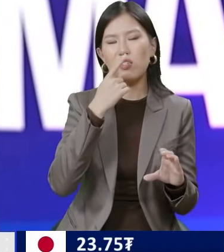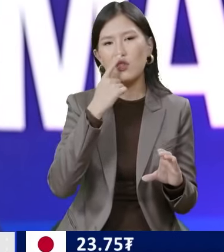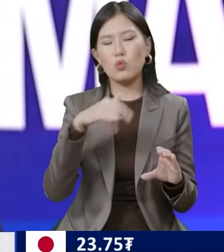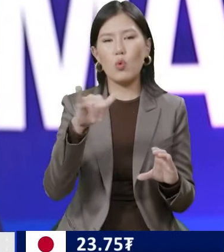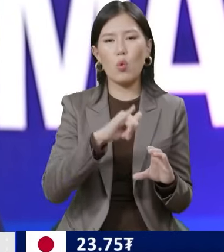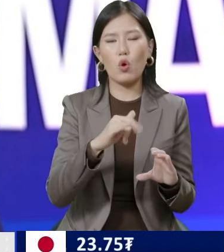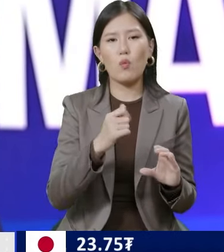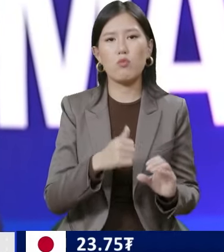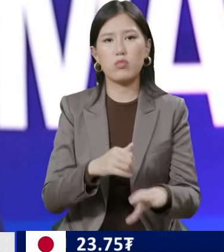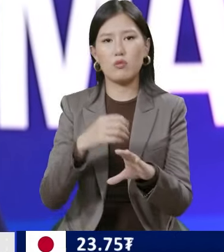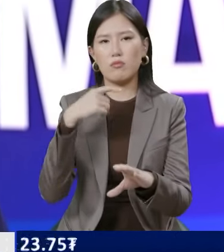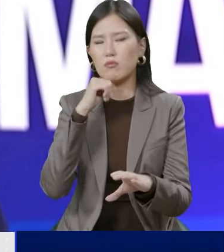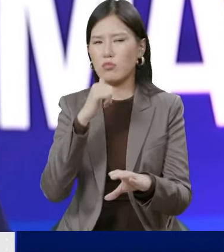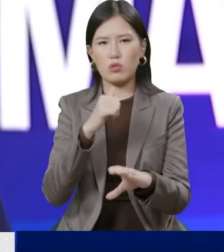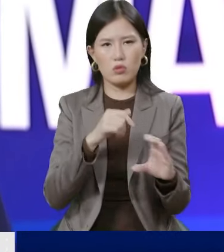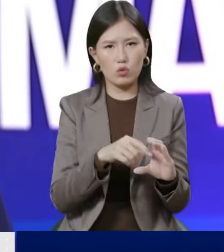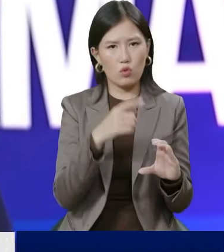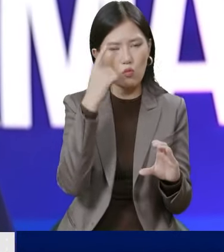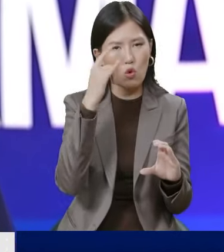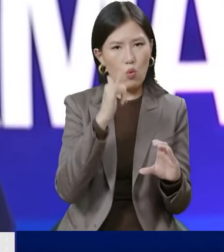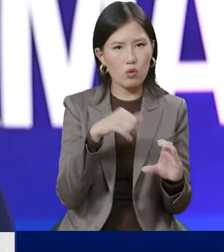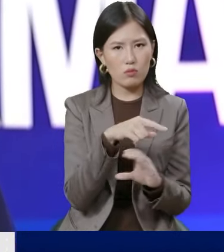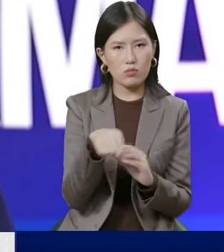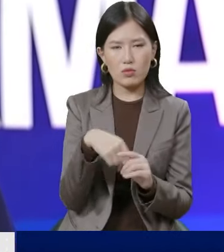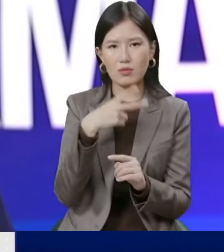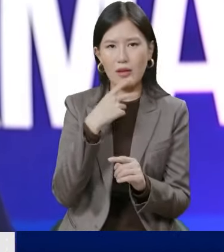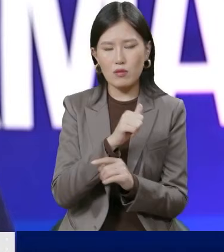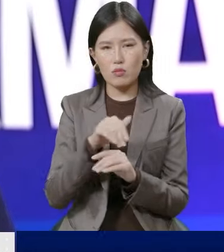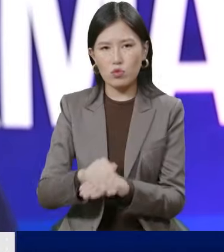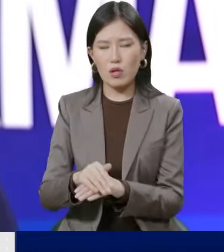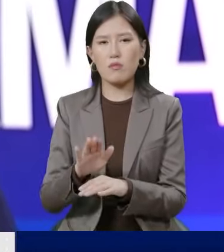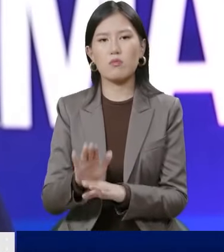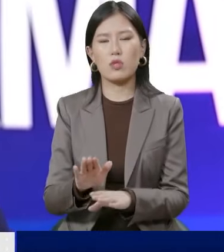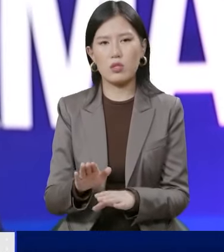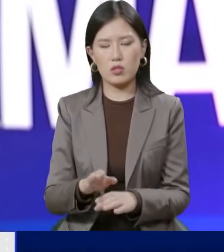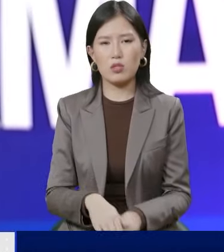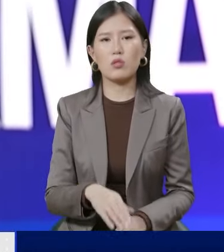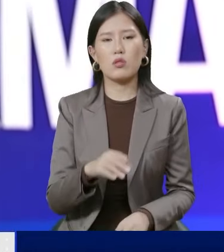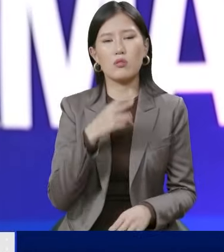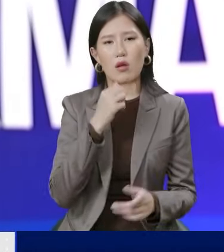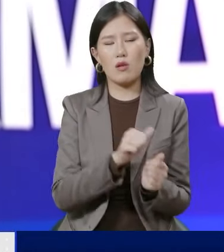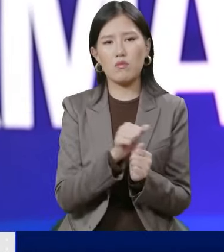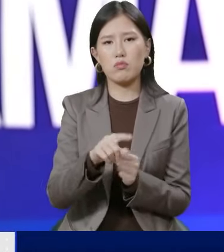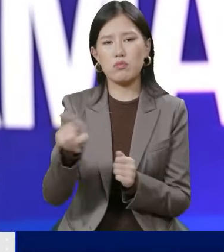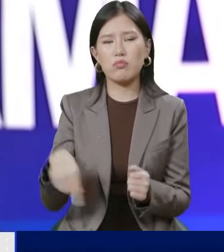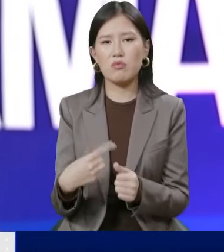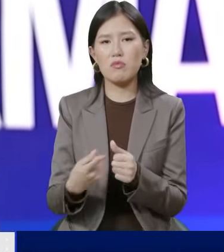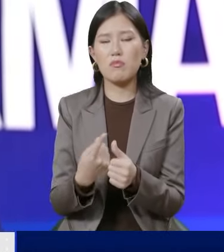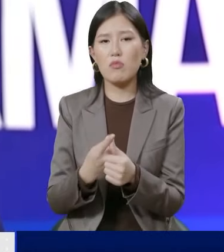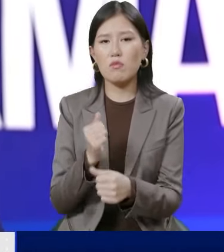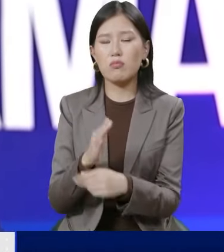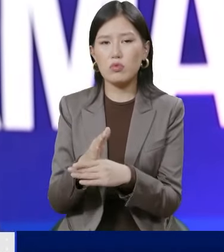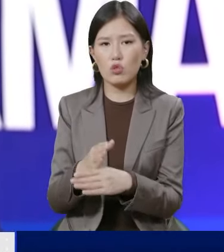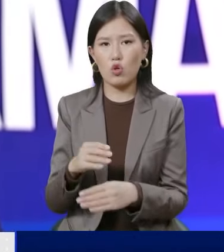бүтээгдэхүүн болохгүй. Энэ бол дотооддоо шууд цалин болж үлдэх мөнгө байгаад байгаа юм. За ямар хүмүүсүүд төр цалин болж үлдэх юм бэ гэхлээр